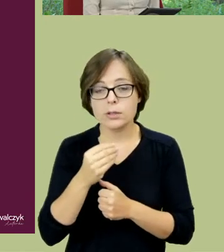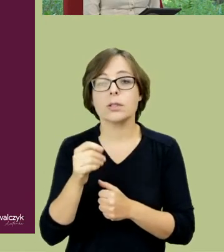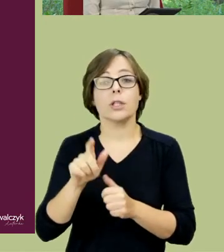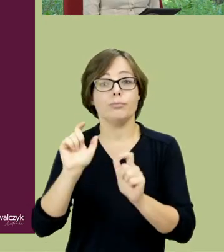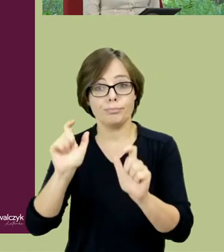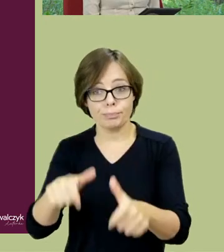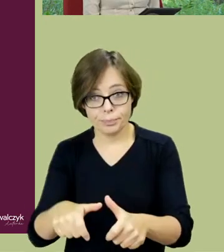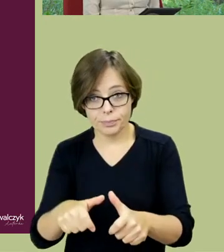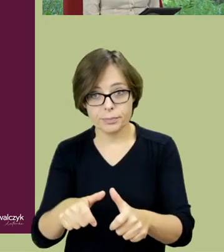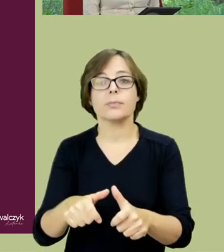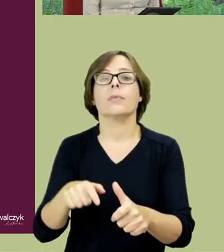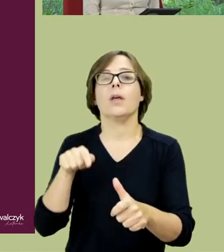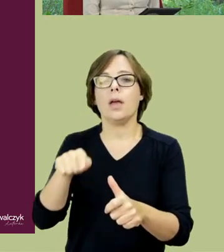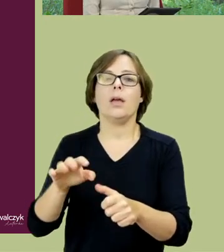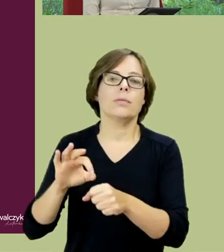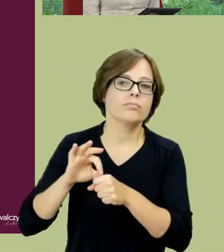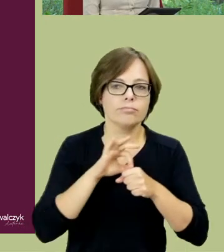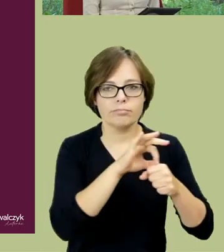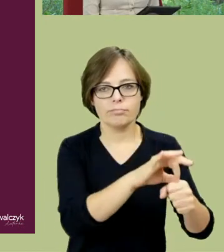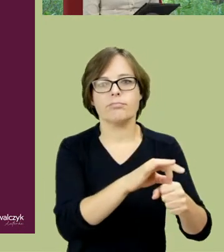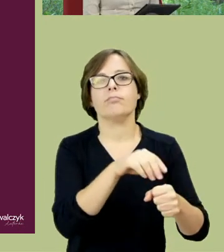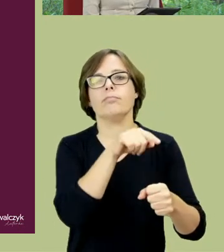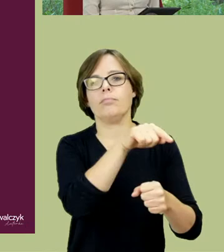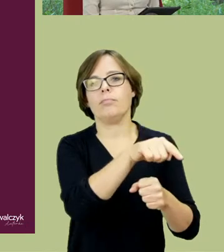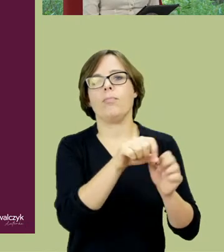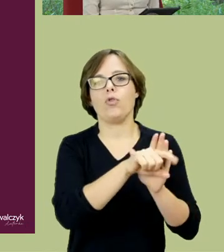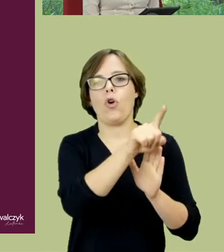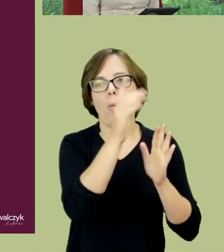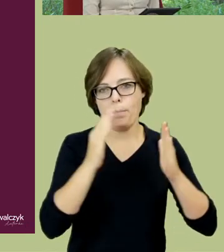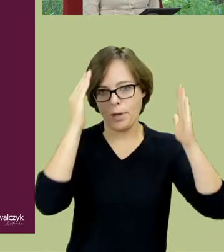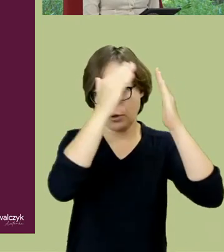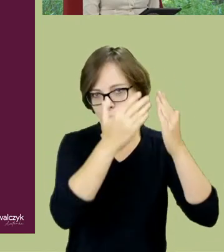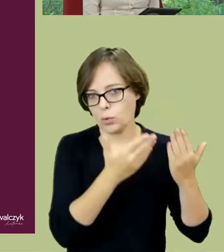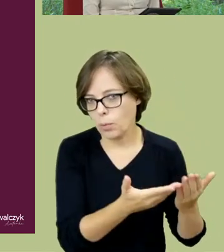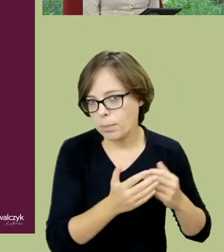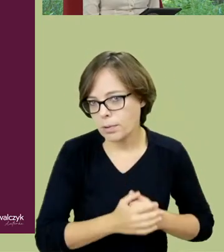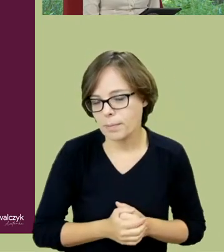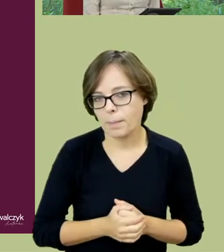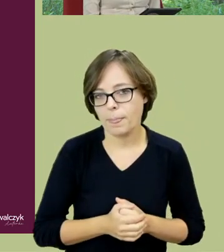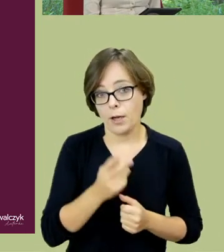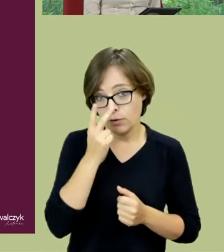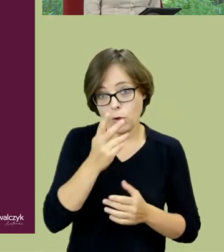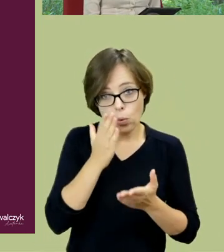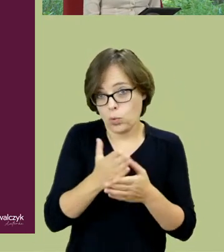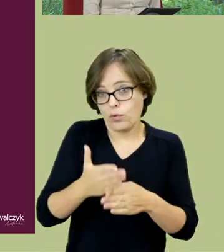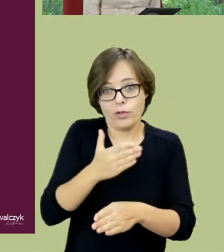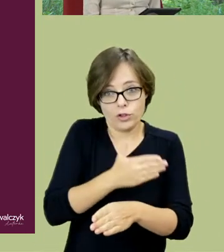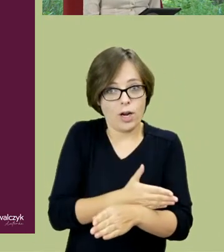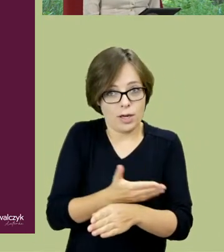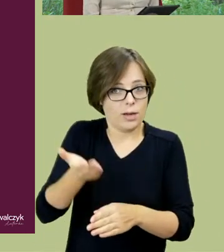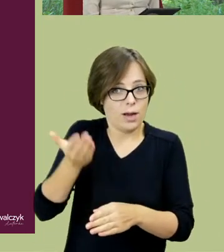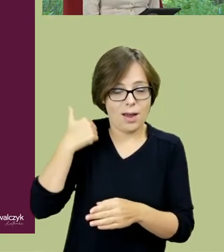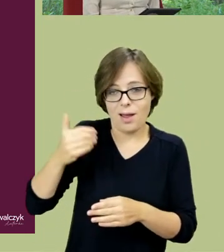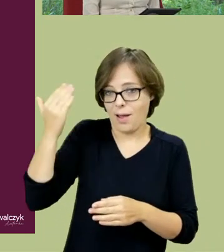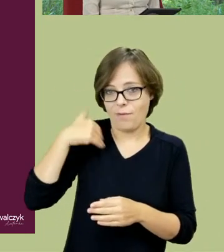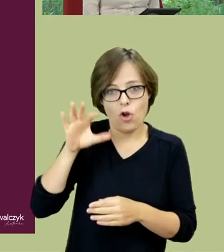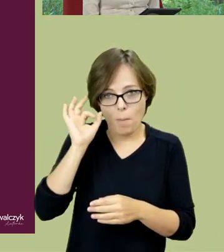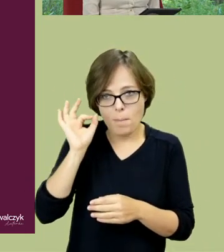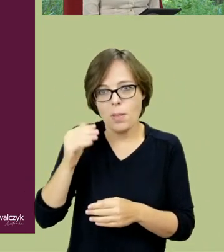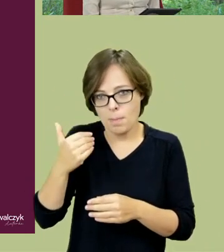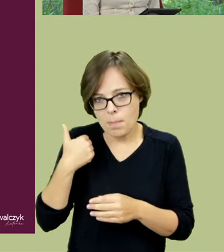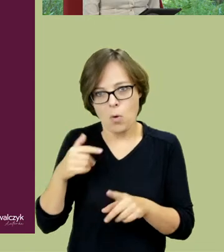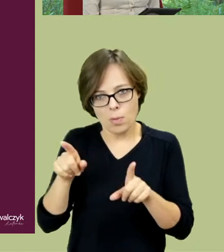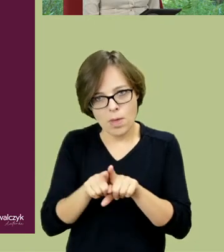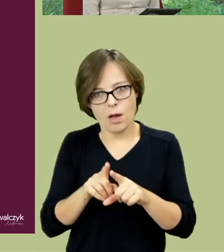oblicze komesa i biskupa. Więc naprawdę znajdujemy te wzmianki dość wcześnie. Mamy też